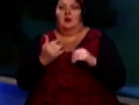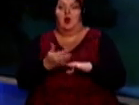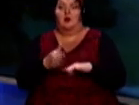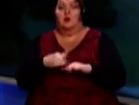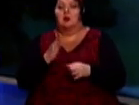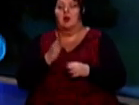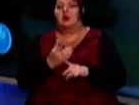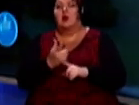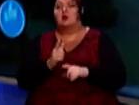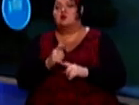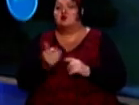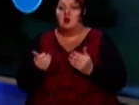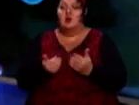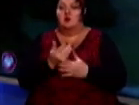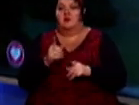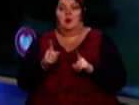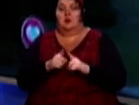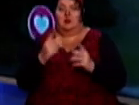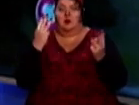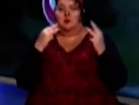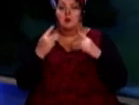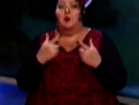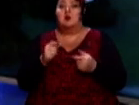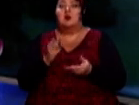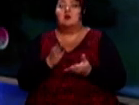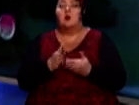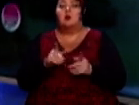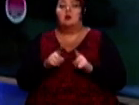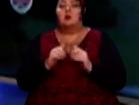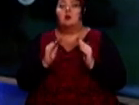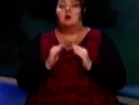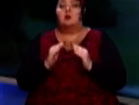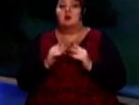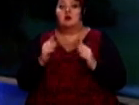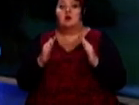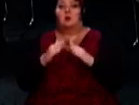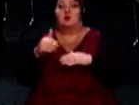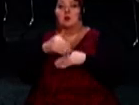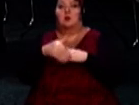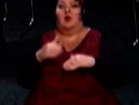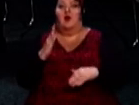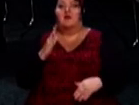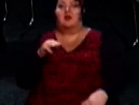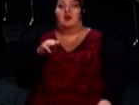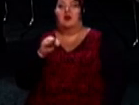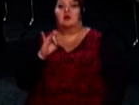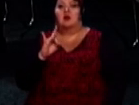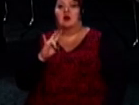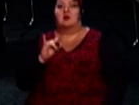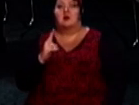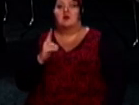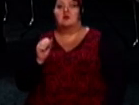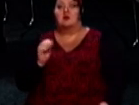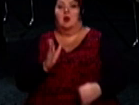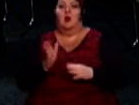дуже новим і дуже таким продвинутим. Де знаходиться цей будинок? Цей будинок знаходиться по вулиці Великотирнівській, поворот на